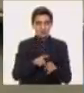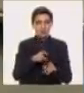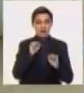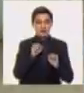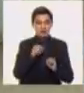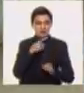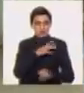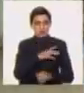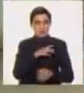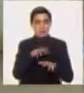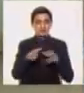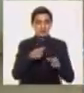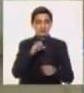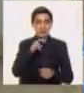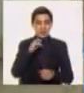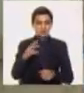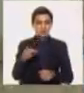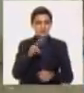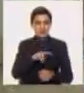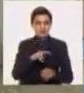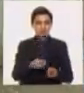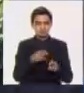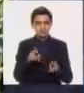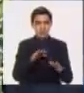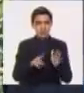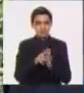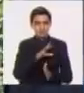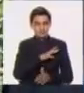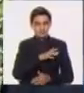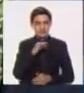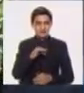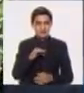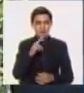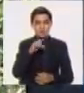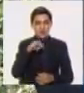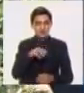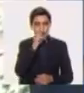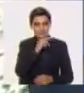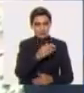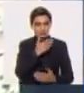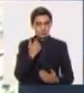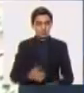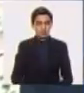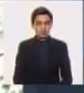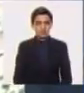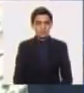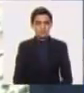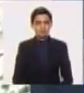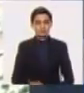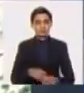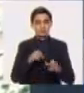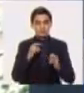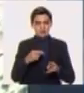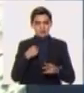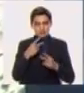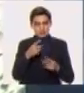адвокаты массаж салонының үстінен екі бірдей қылмыстық іс қозғатты. Оның айтуынша, Қуаттың еш кінәсі жоқ. Қуат олармен сөйлесіп